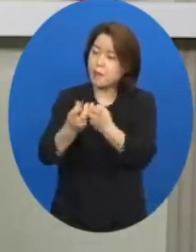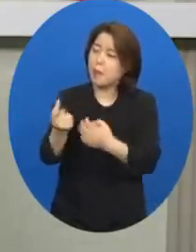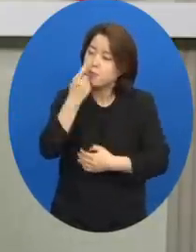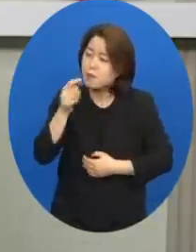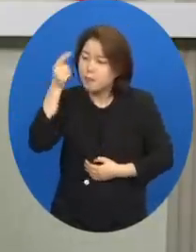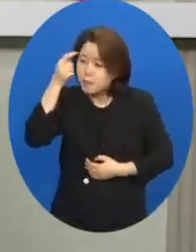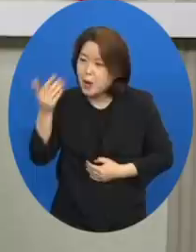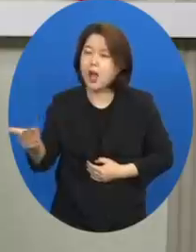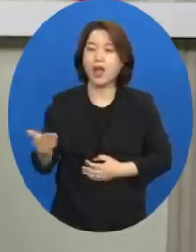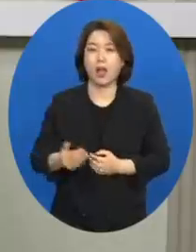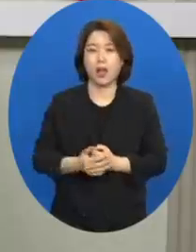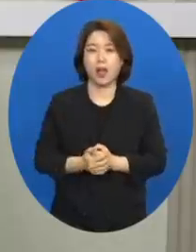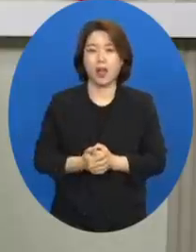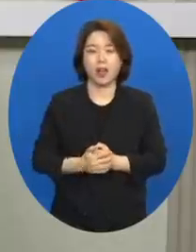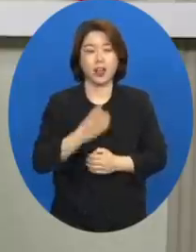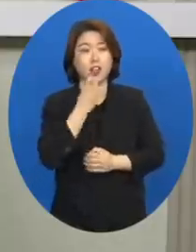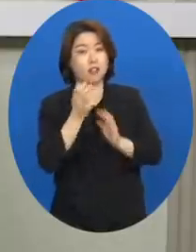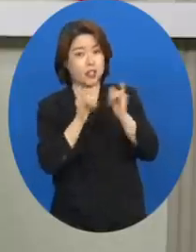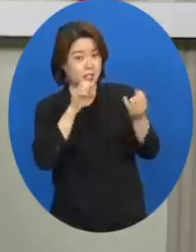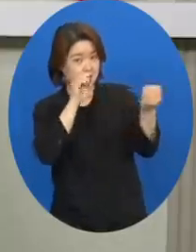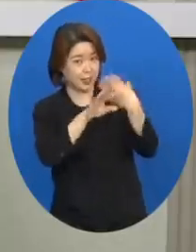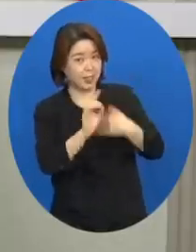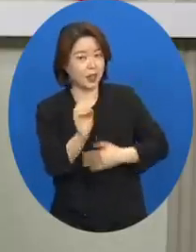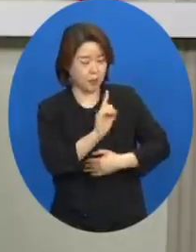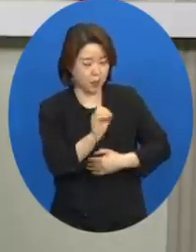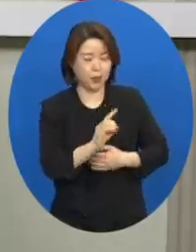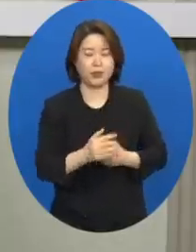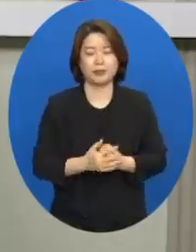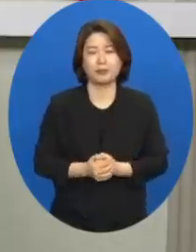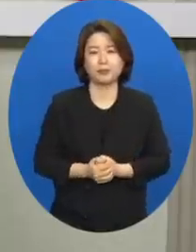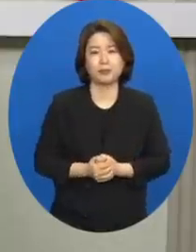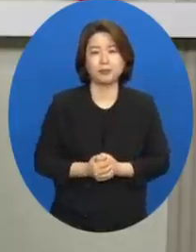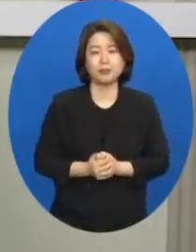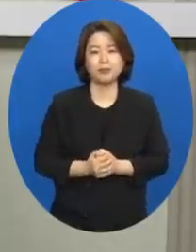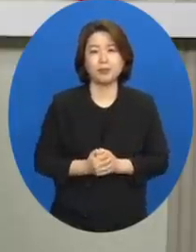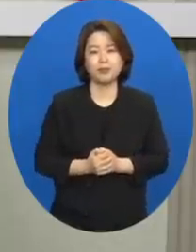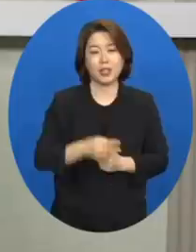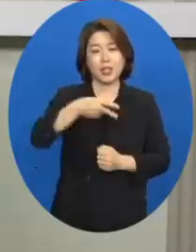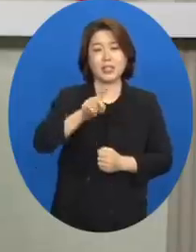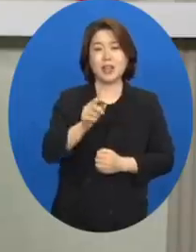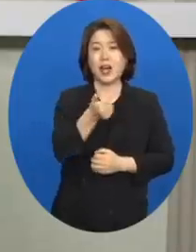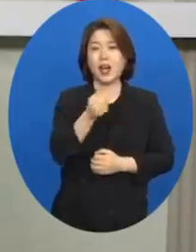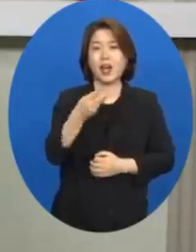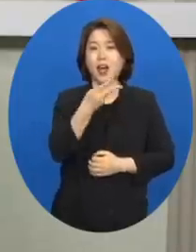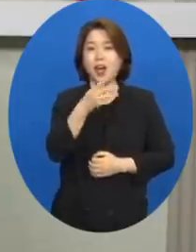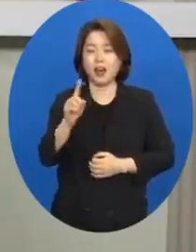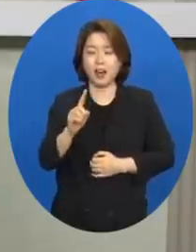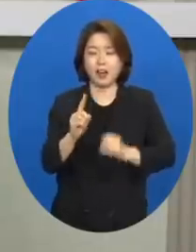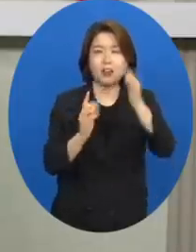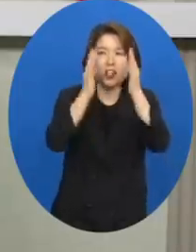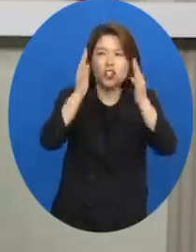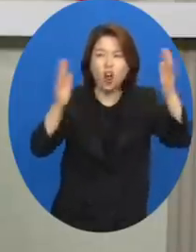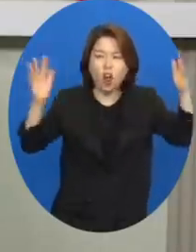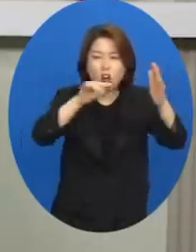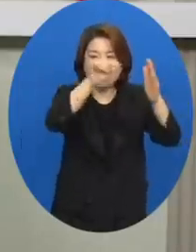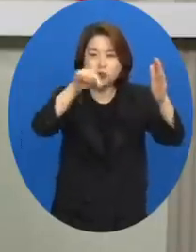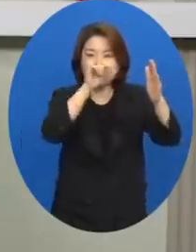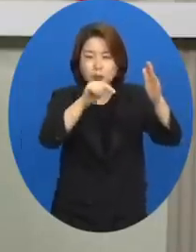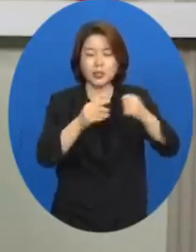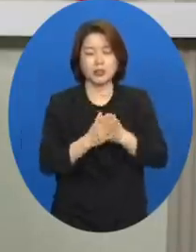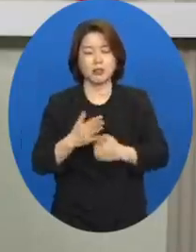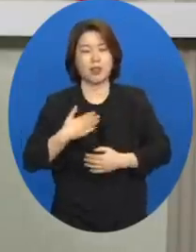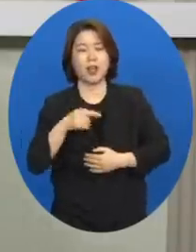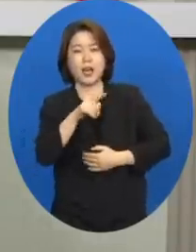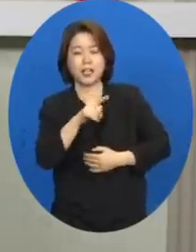그랬더니 그 유대인이 그렇게 대답을 했답니다 사하라 정글 속에서 제가 이 나무